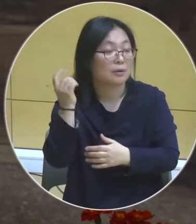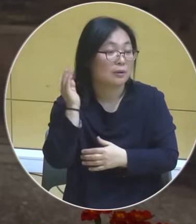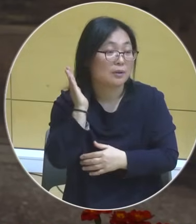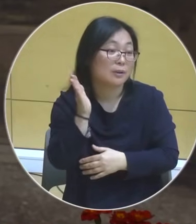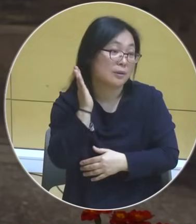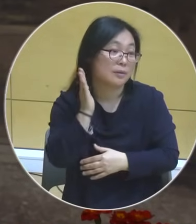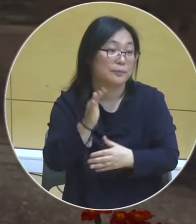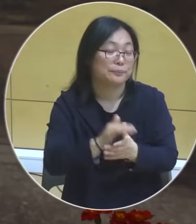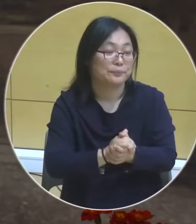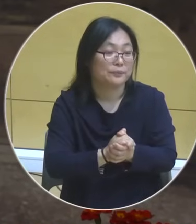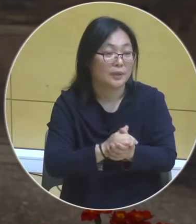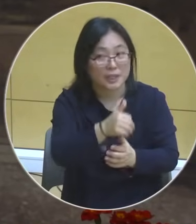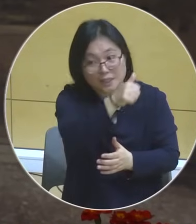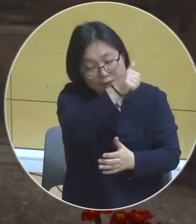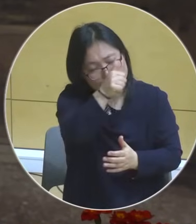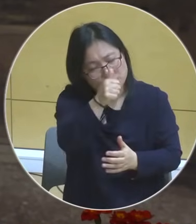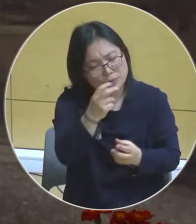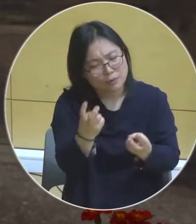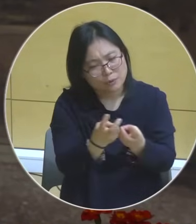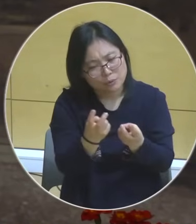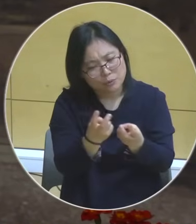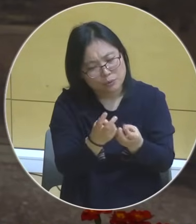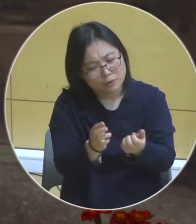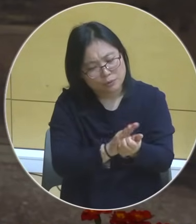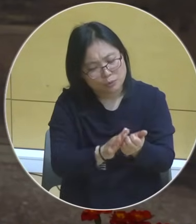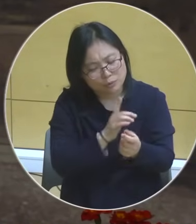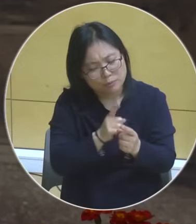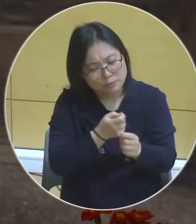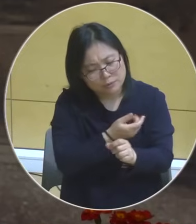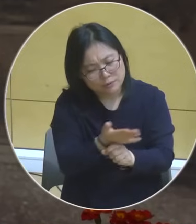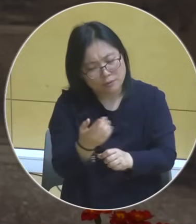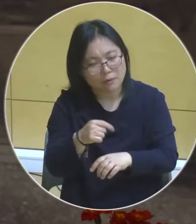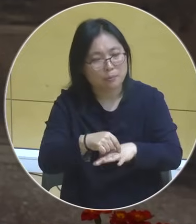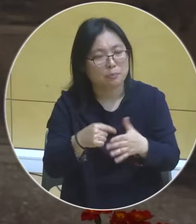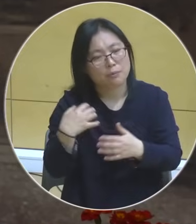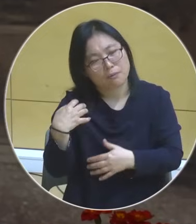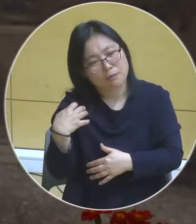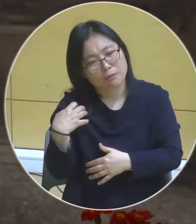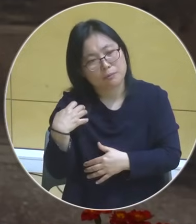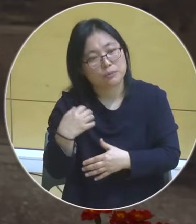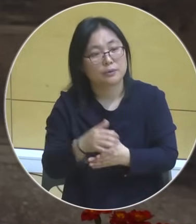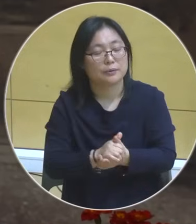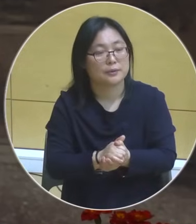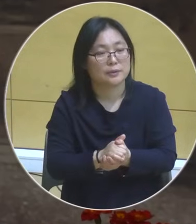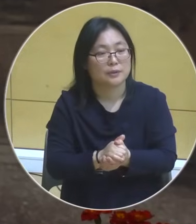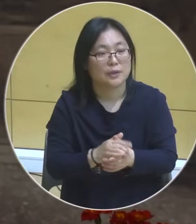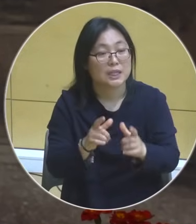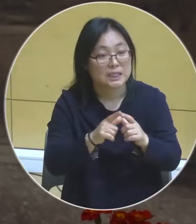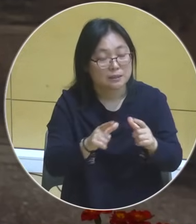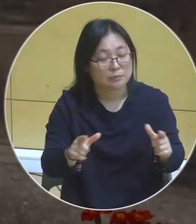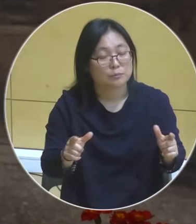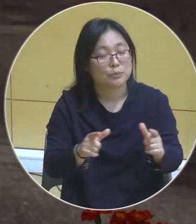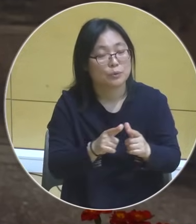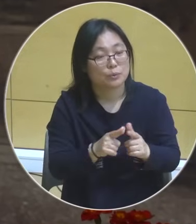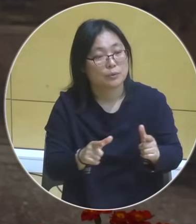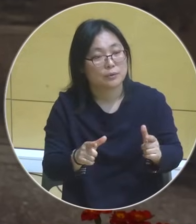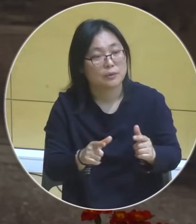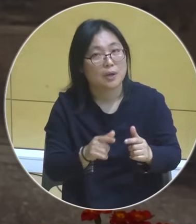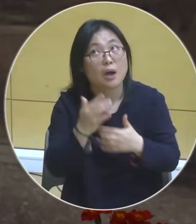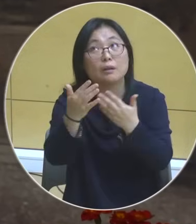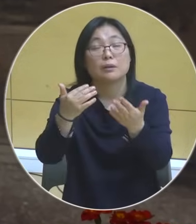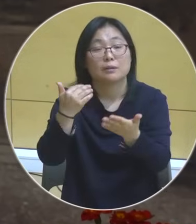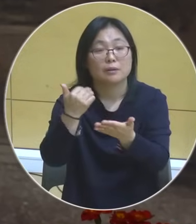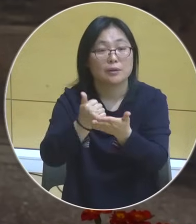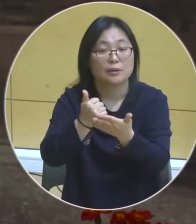이야기입니다. 자, 이 장로님한테 어떤 말씀을 전해야 될까 마음에 부담이 많이 되었습니다. 흔히들 우리가 이렇게 생각할 수 있잖아요.